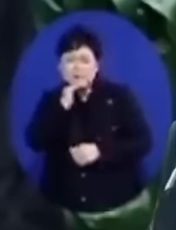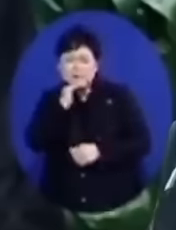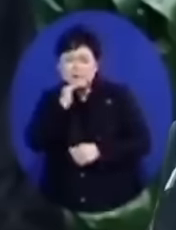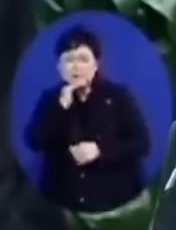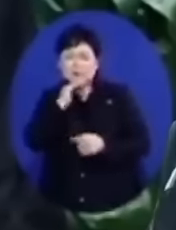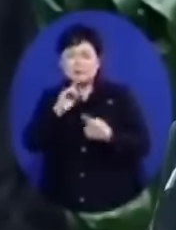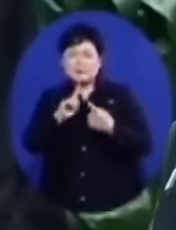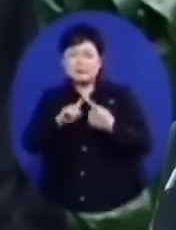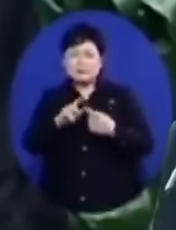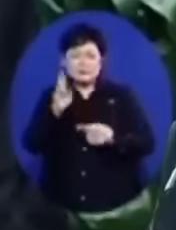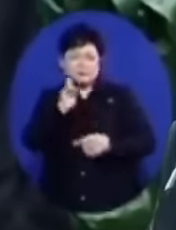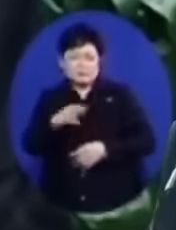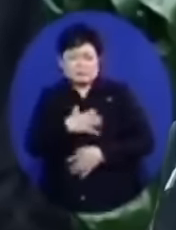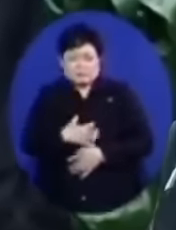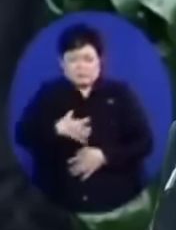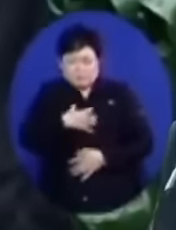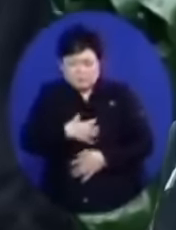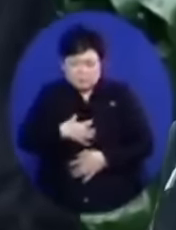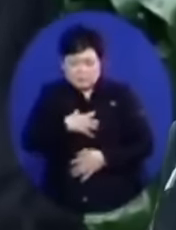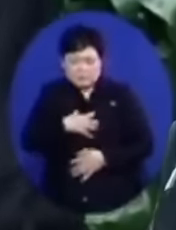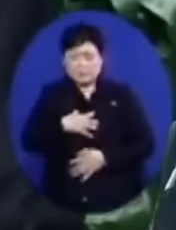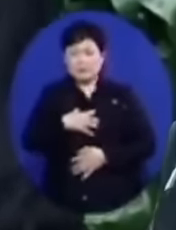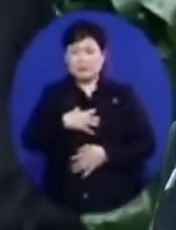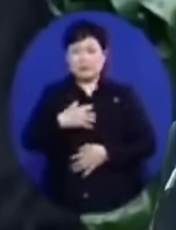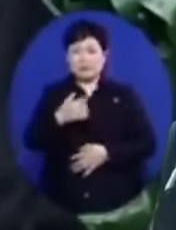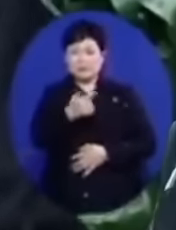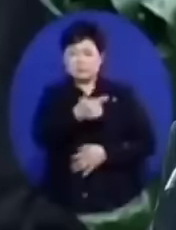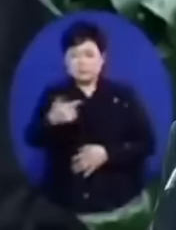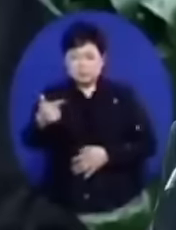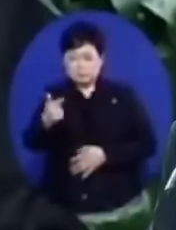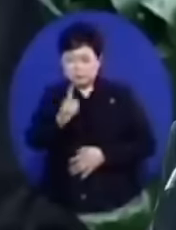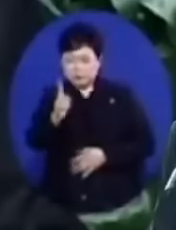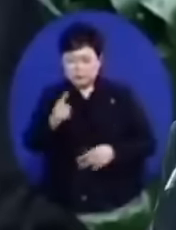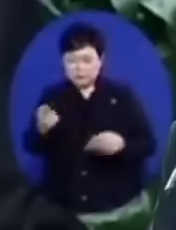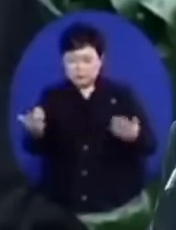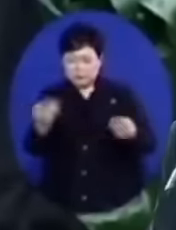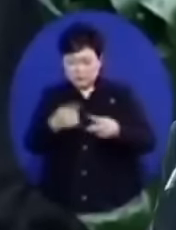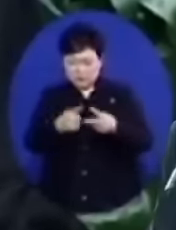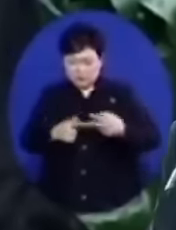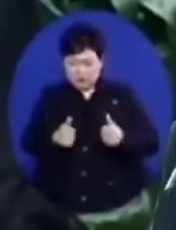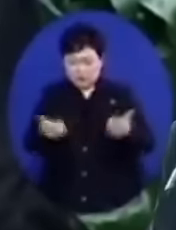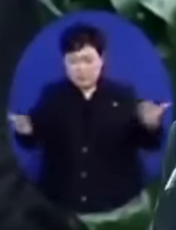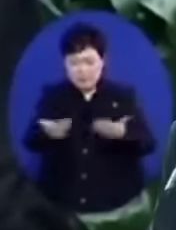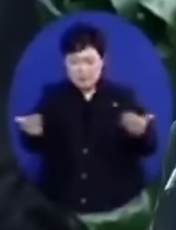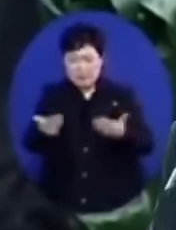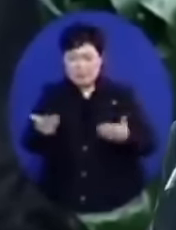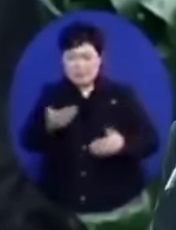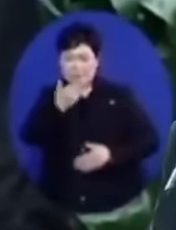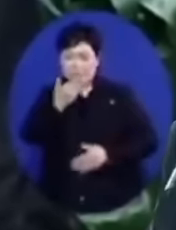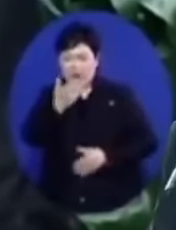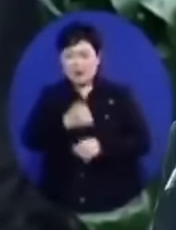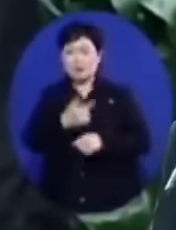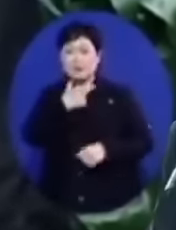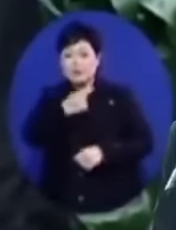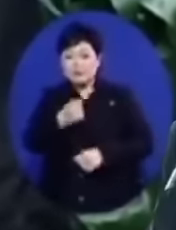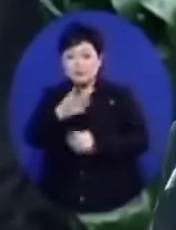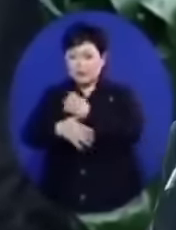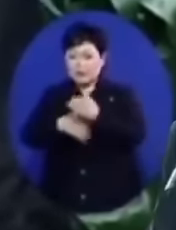굉장히 괴로웠습니다. 무엇이 치고 나가는 것을 좋아했었습니다. 그런데